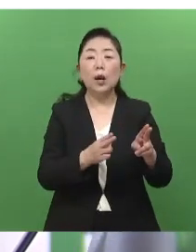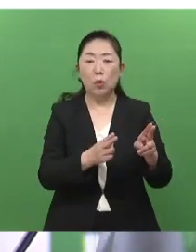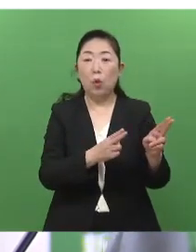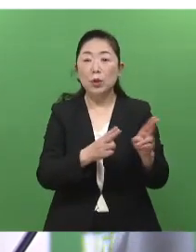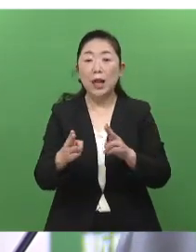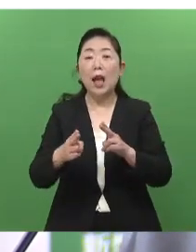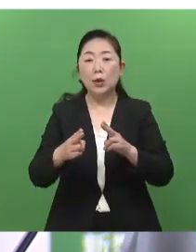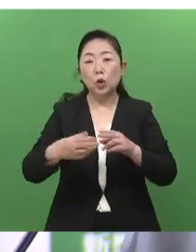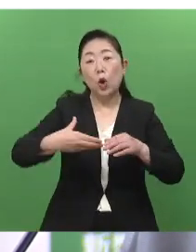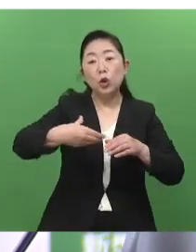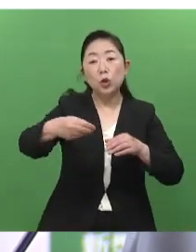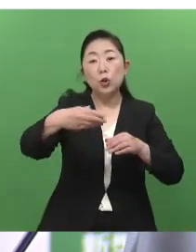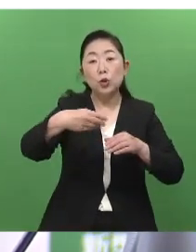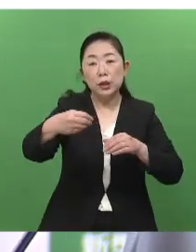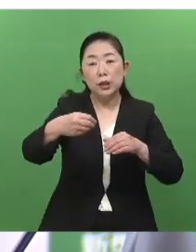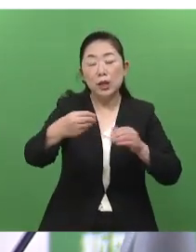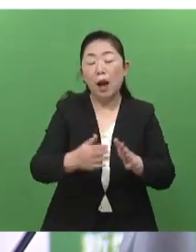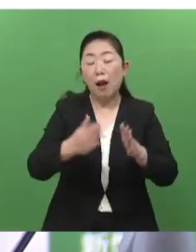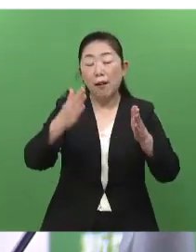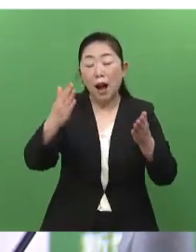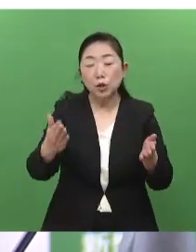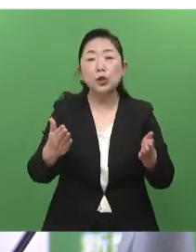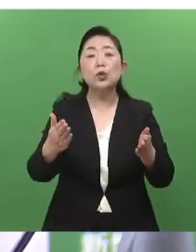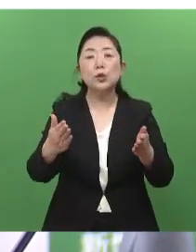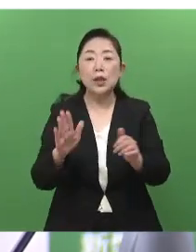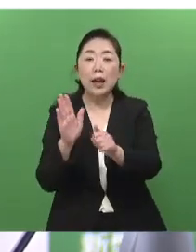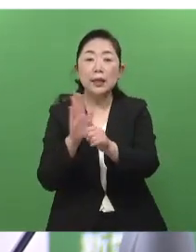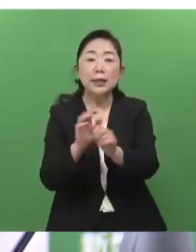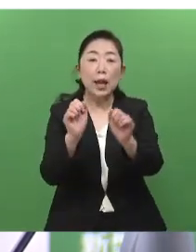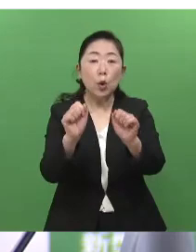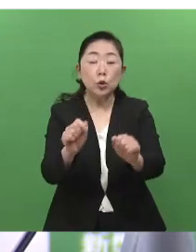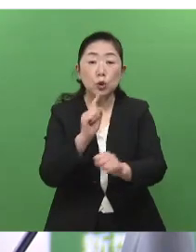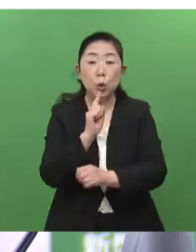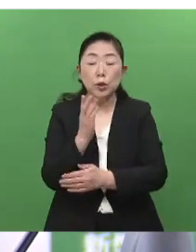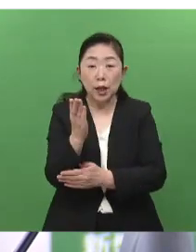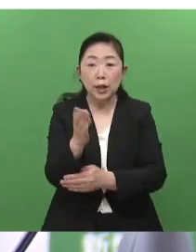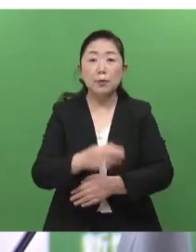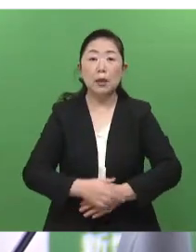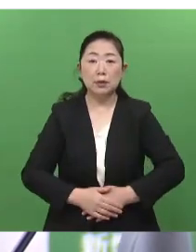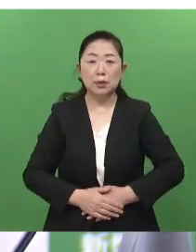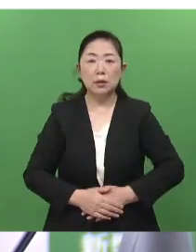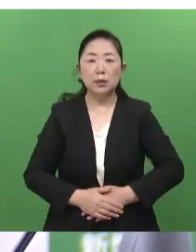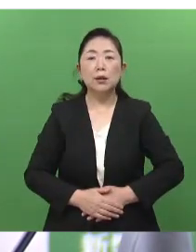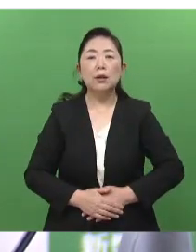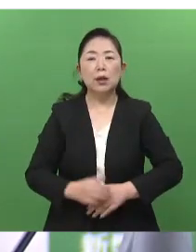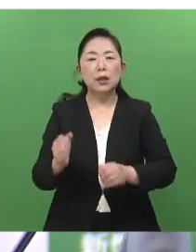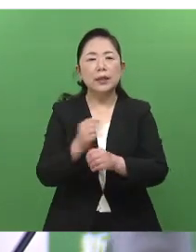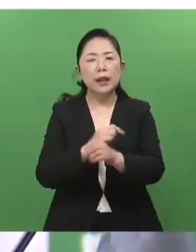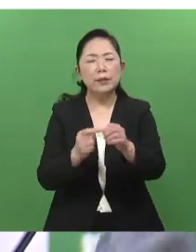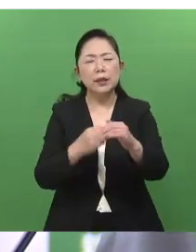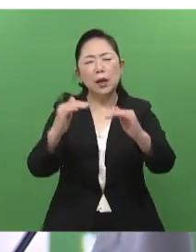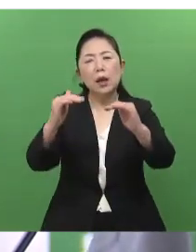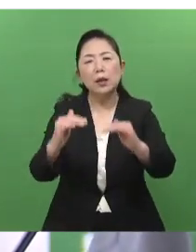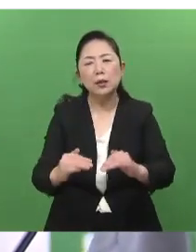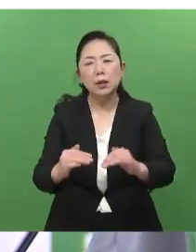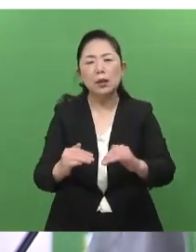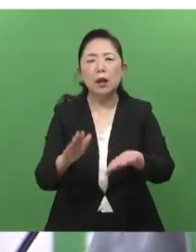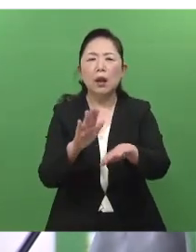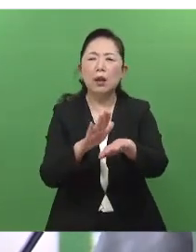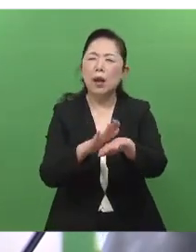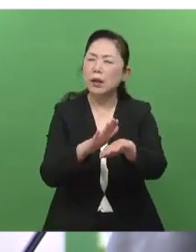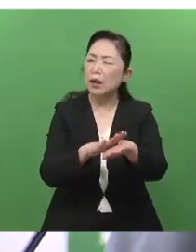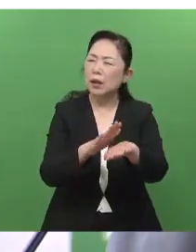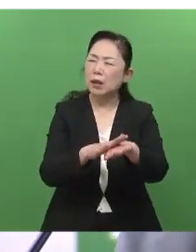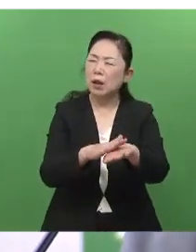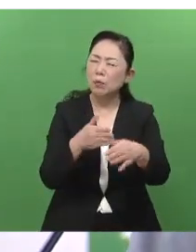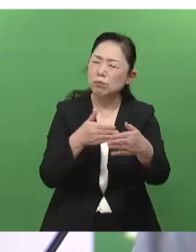で、財政的な支援を手厚くしますということが打ち出されたんですけれども、生産性が下がるとかやり方がうまくいかない